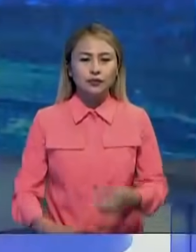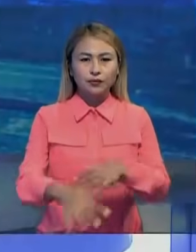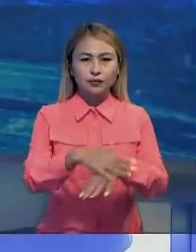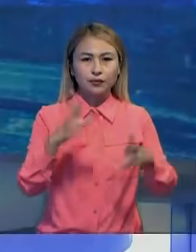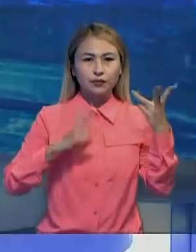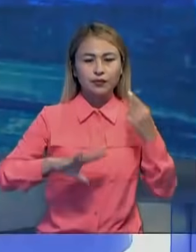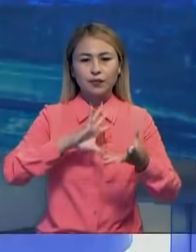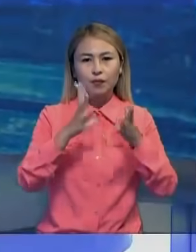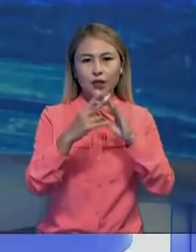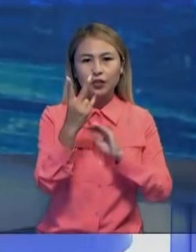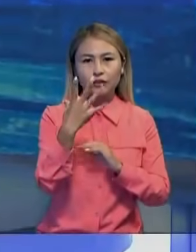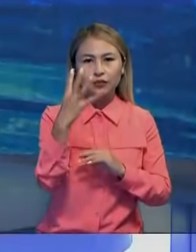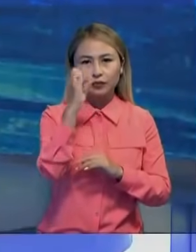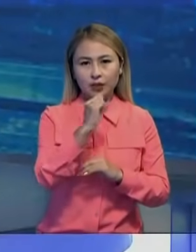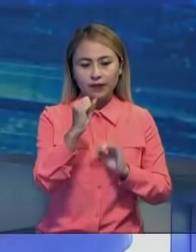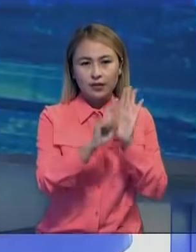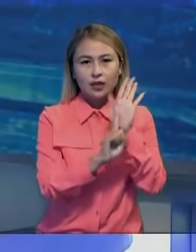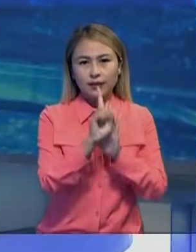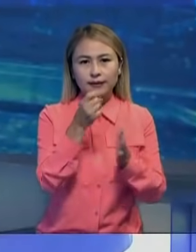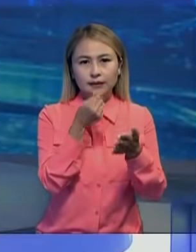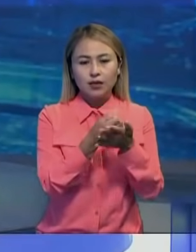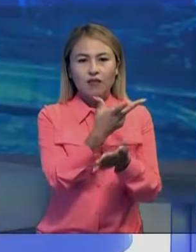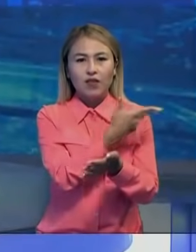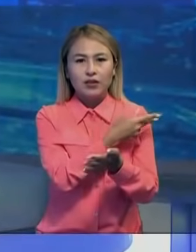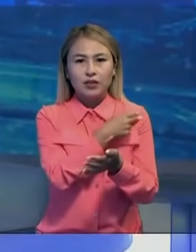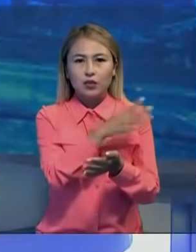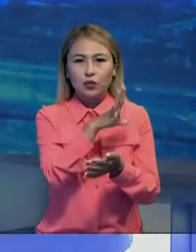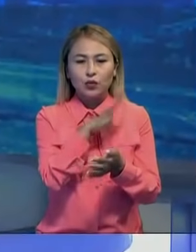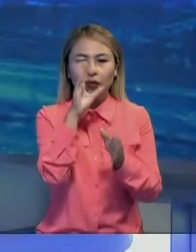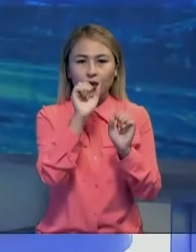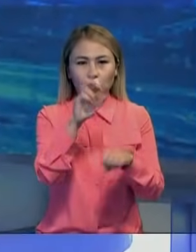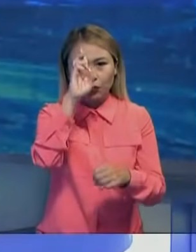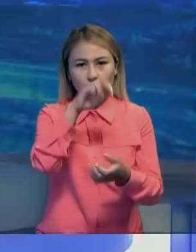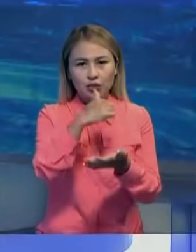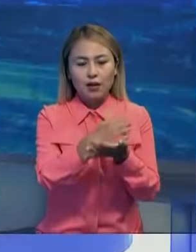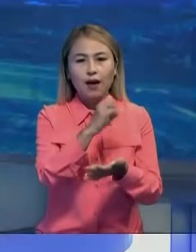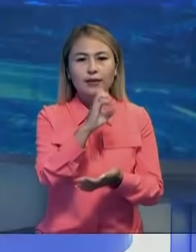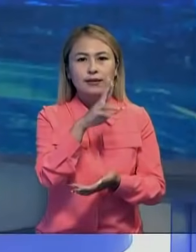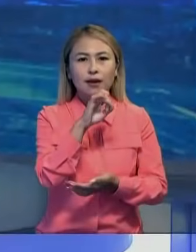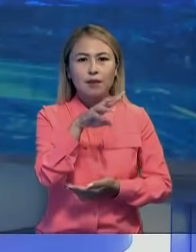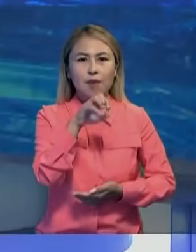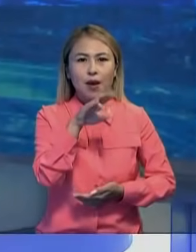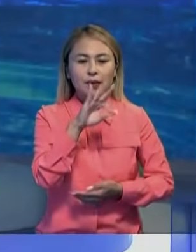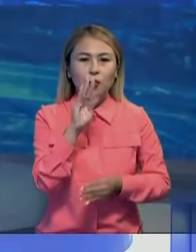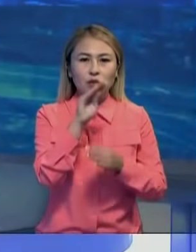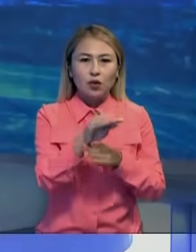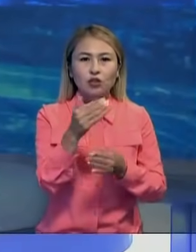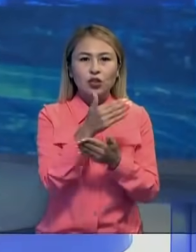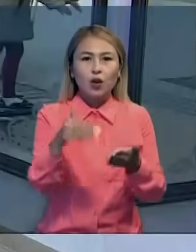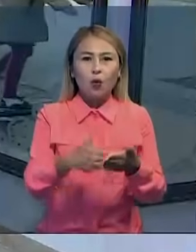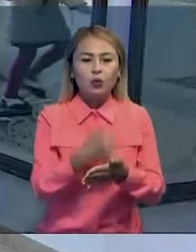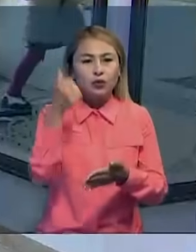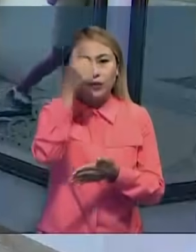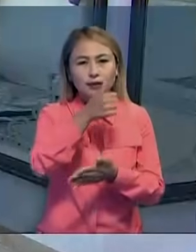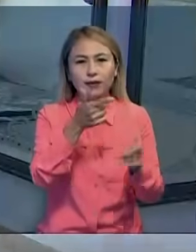Елдегі мұғалімдердің барлығы 25 тамызға дейін вакцина салдыру керек. Үкімет басшысы Асқар Мамин осылай деді. Ол